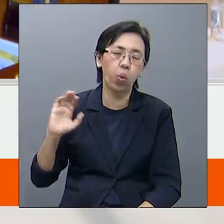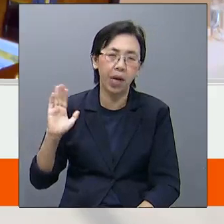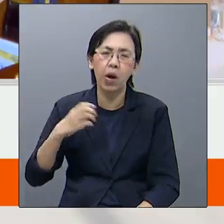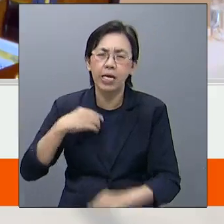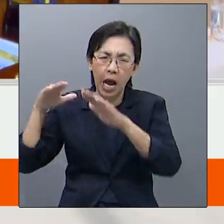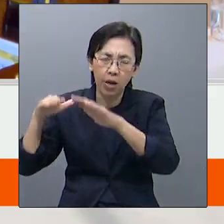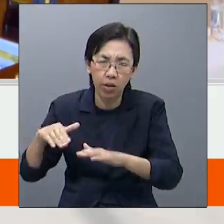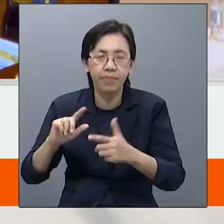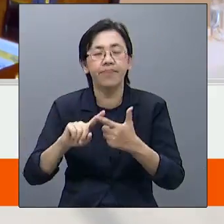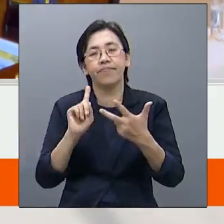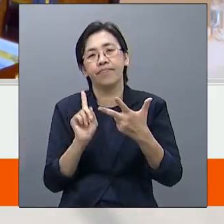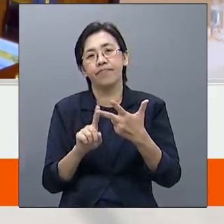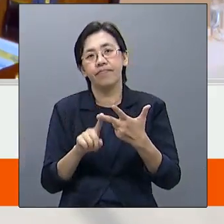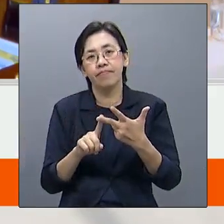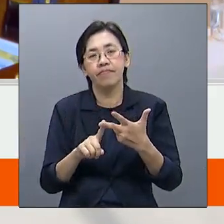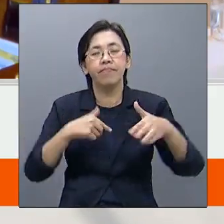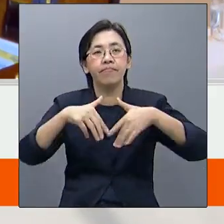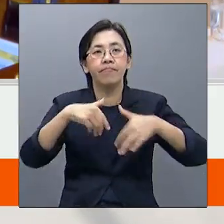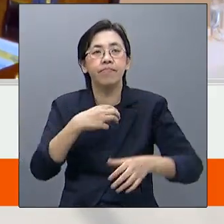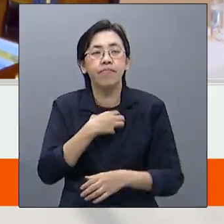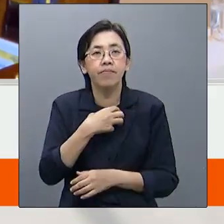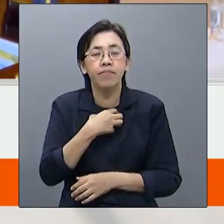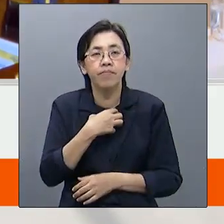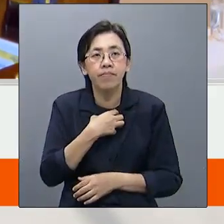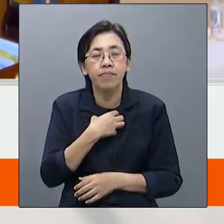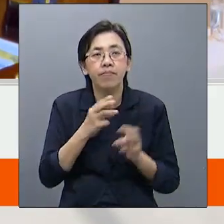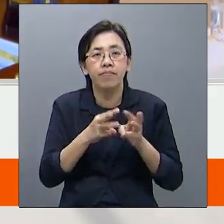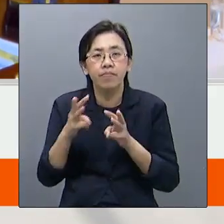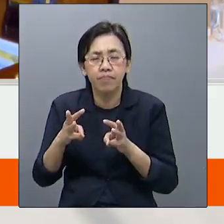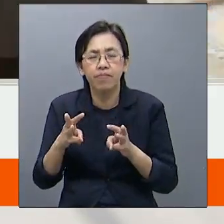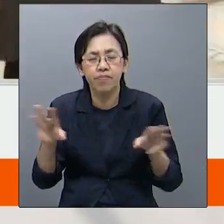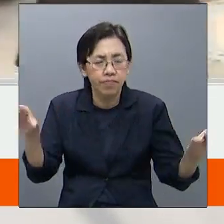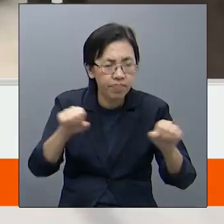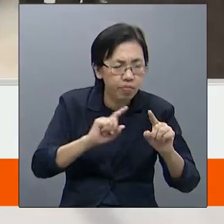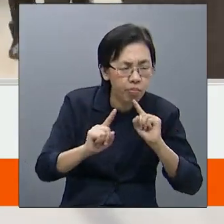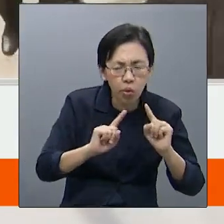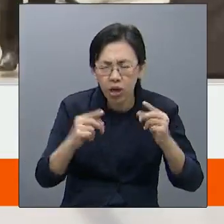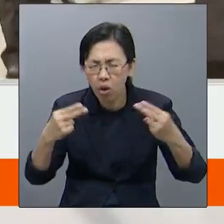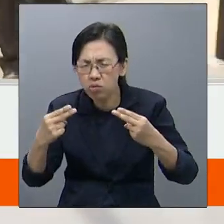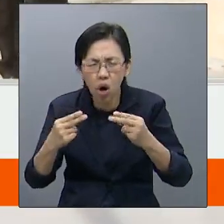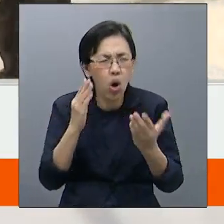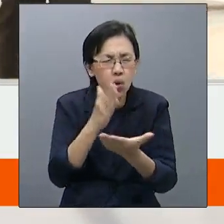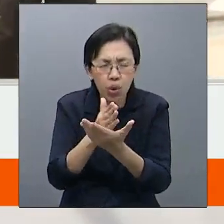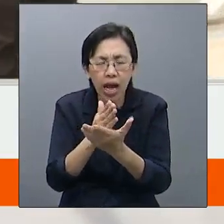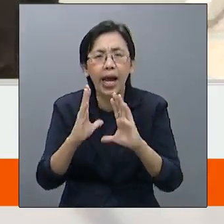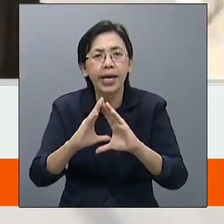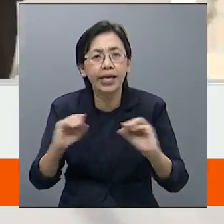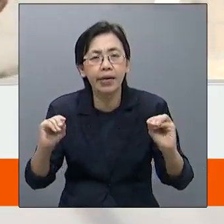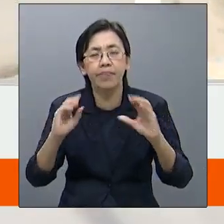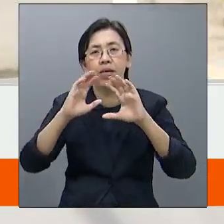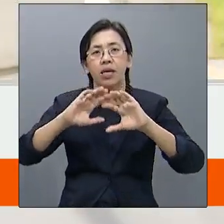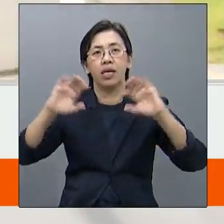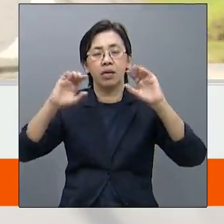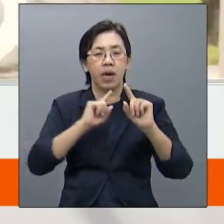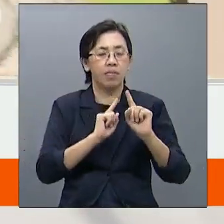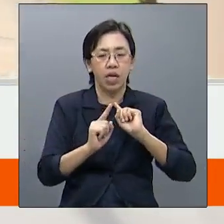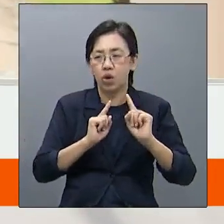สิ่งที่เขาคาหงยมากๆในเรื่องป่าเเด็นกระบนการสะนิภาพคือให้รฐบาลให้ละพ